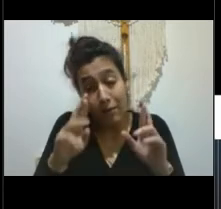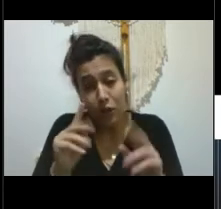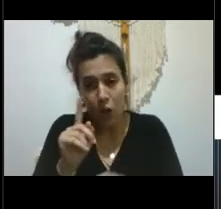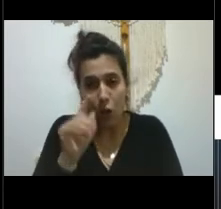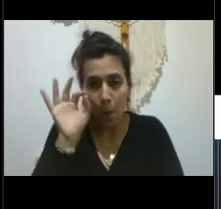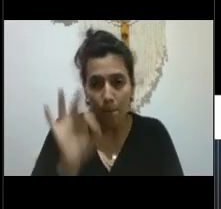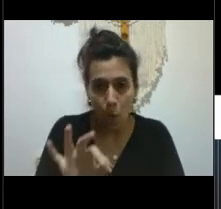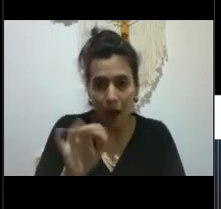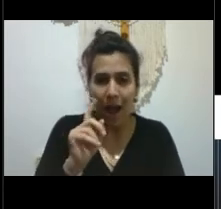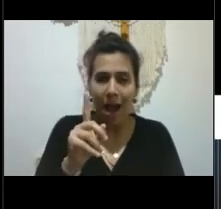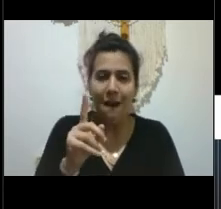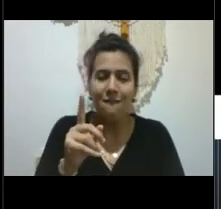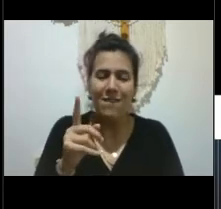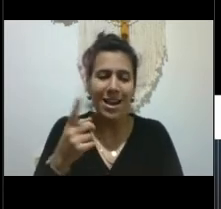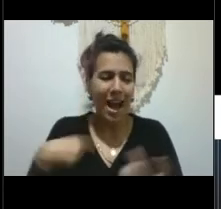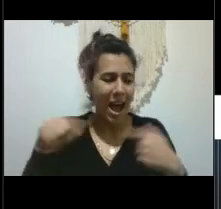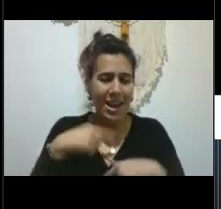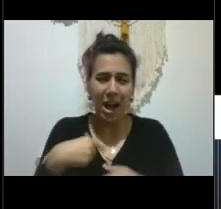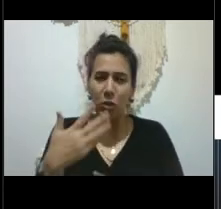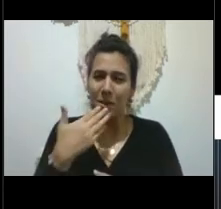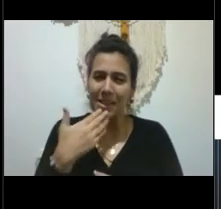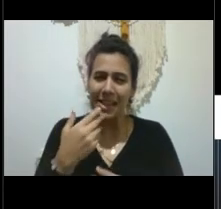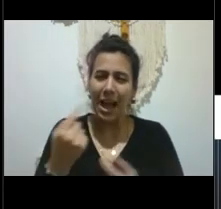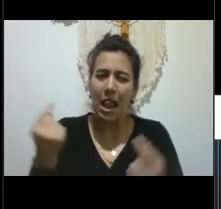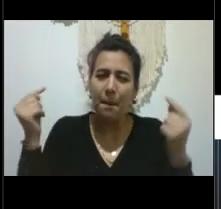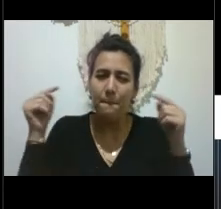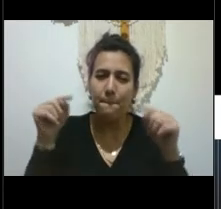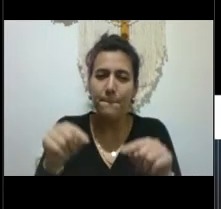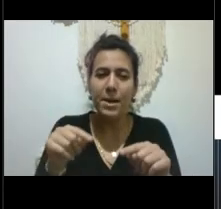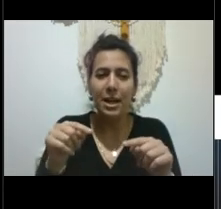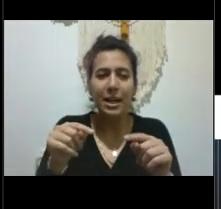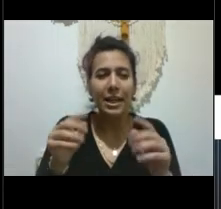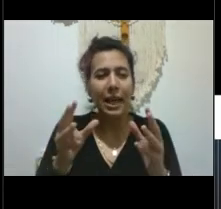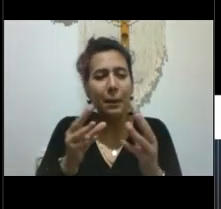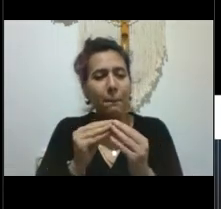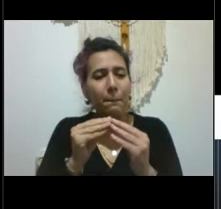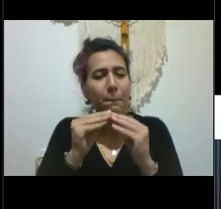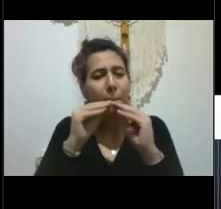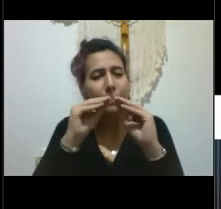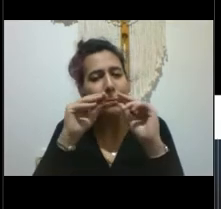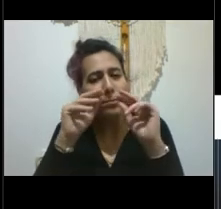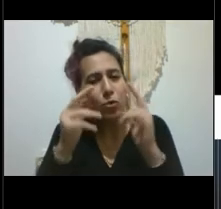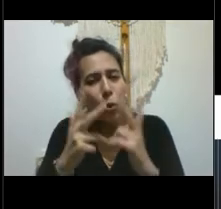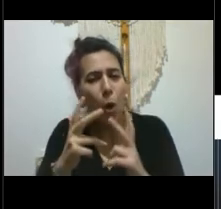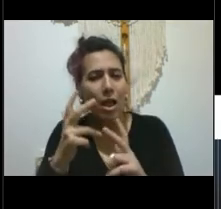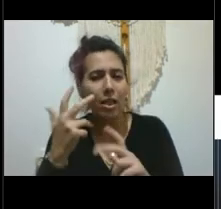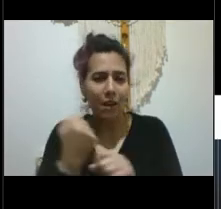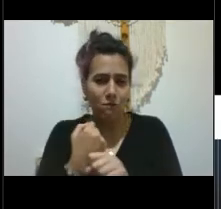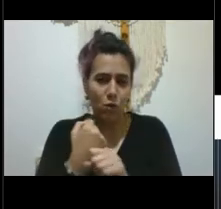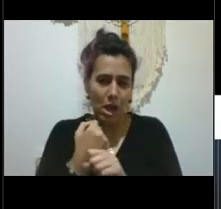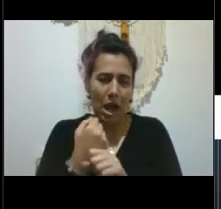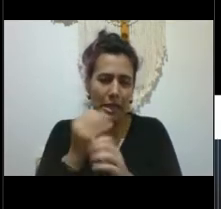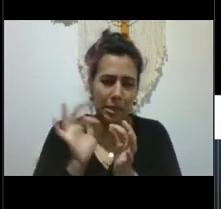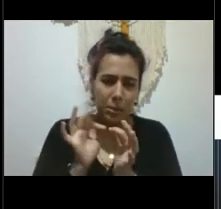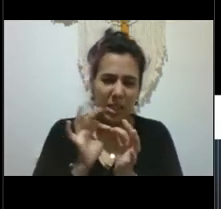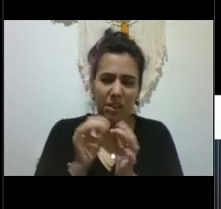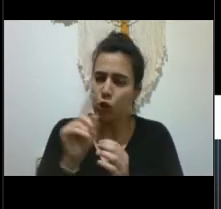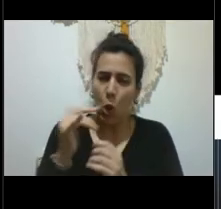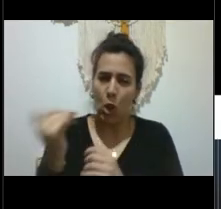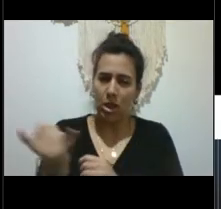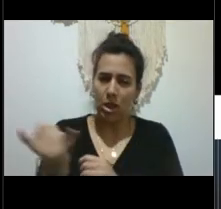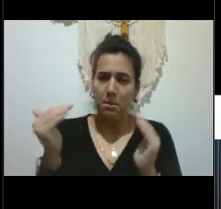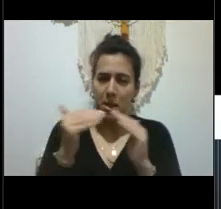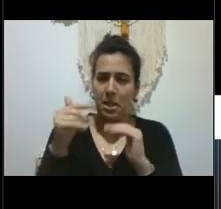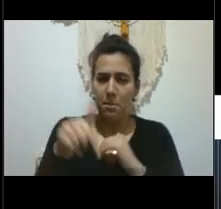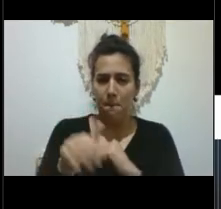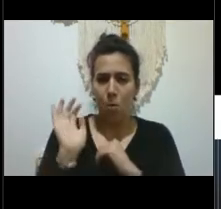באים מישראל עם איזשהו צורת חשיבה, צורת עבודה מסוימת, שלא תמיד מתאימה פה,